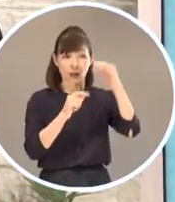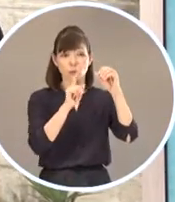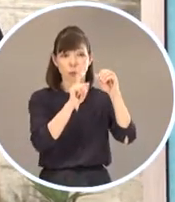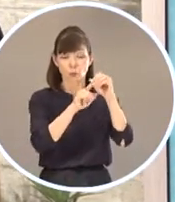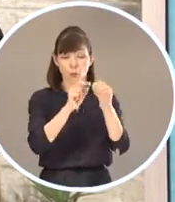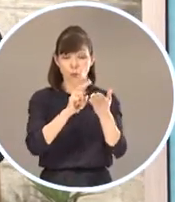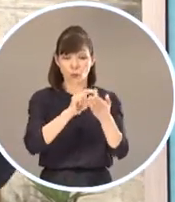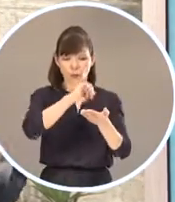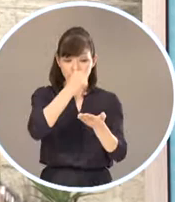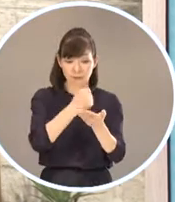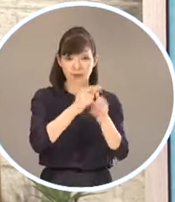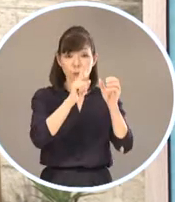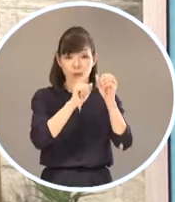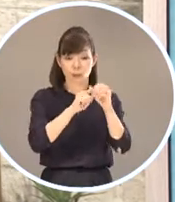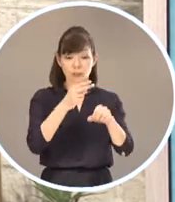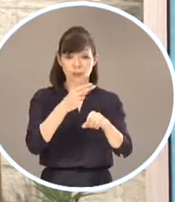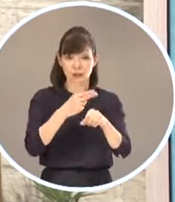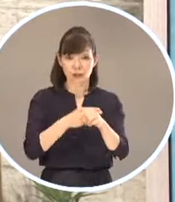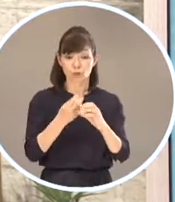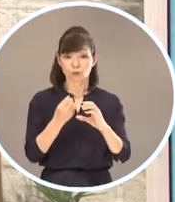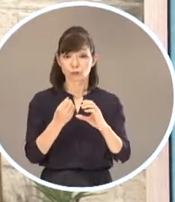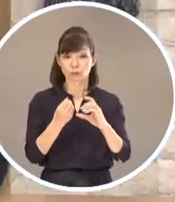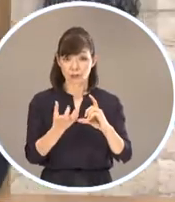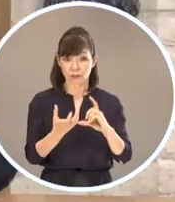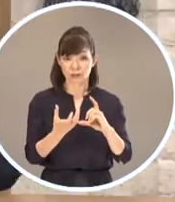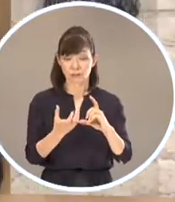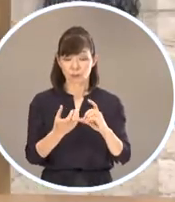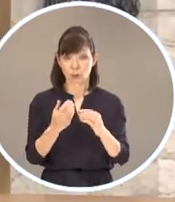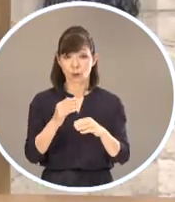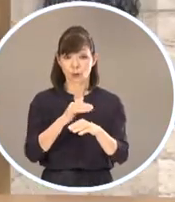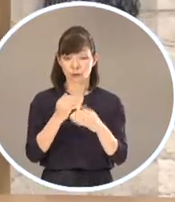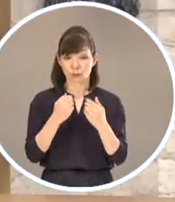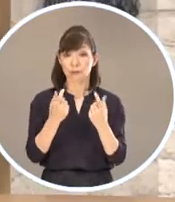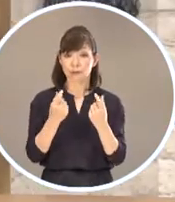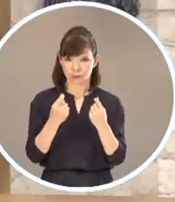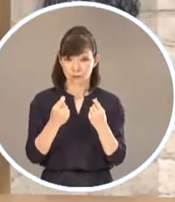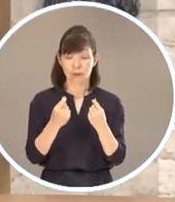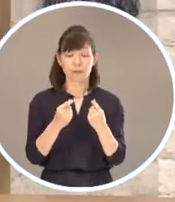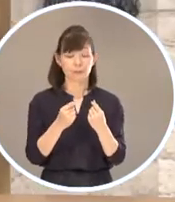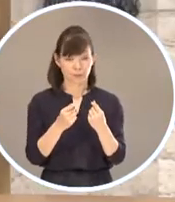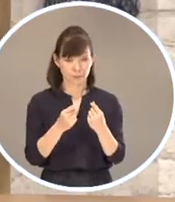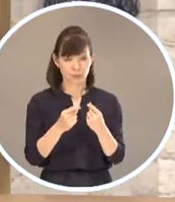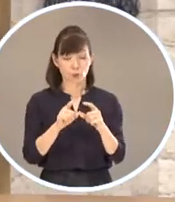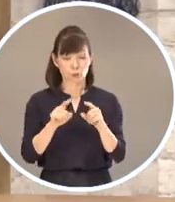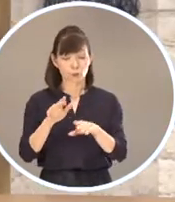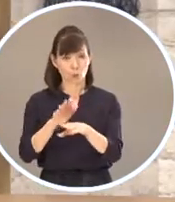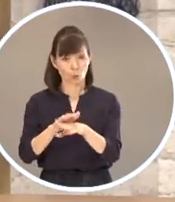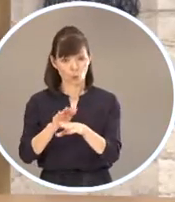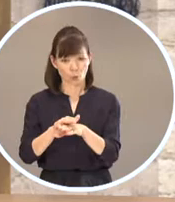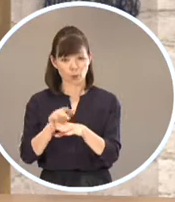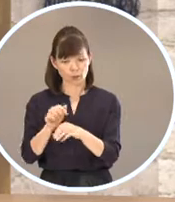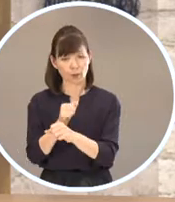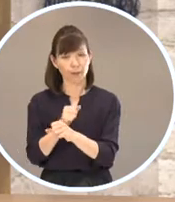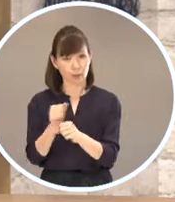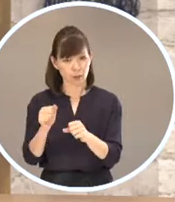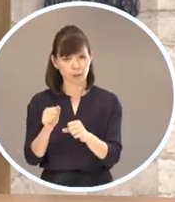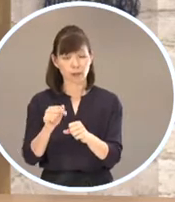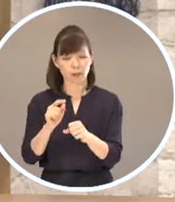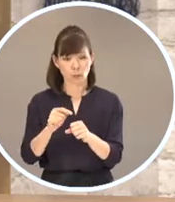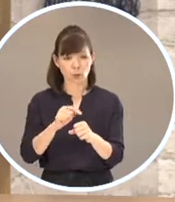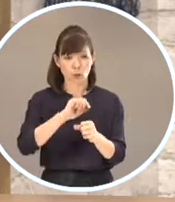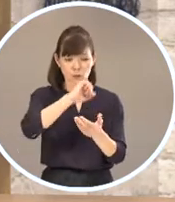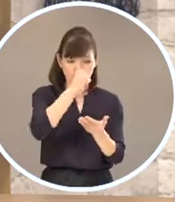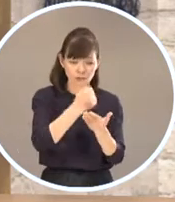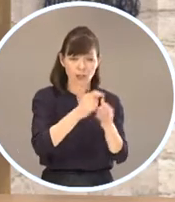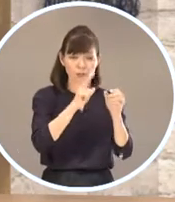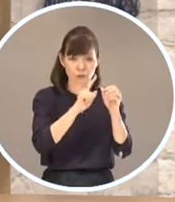技術革新も必要というところはあるわけですね。 はい、場合によってはそうだと思いますね。やっぱ普通にやっててはそこまでたどり着けない、何かそこへ行くための革新的